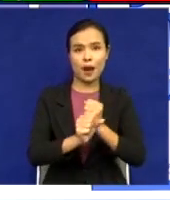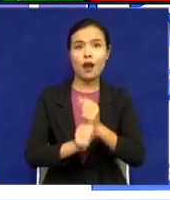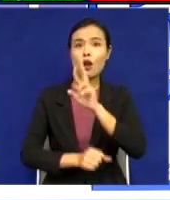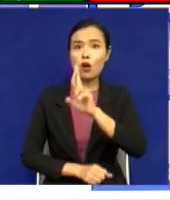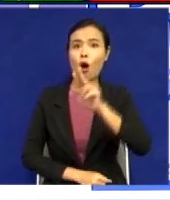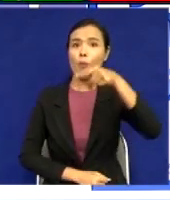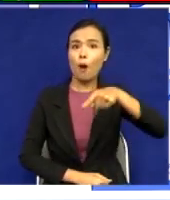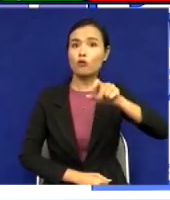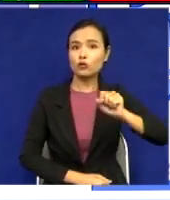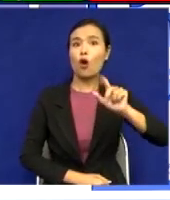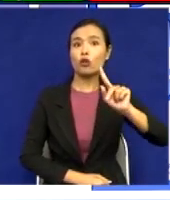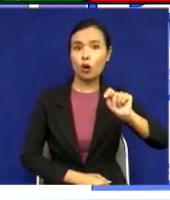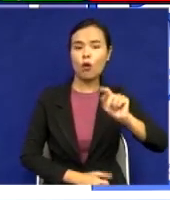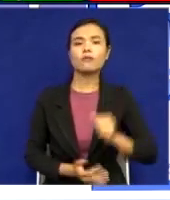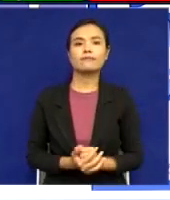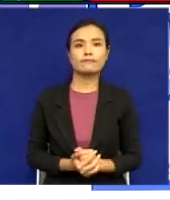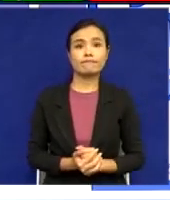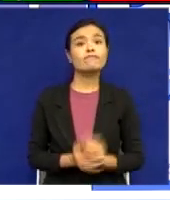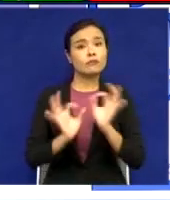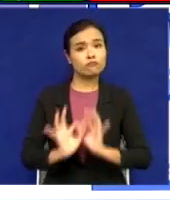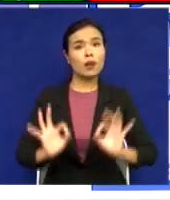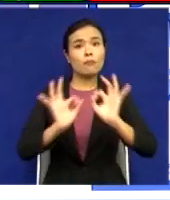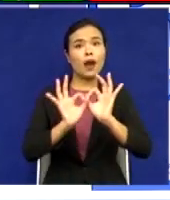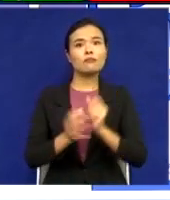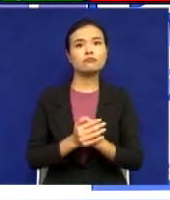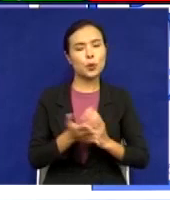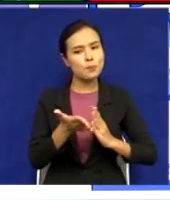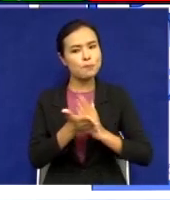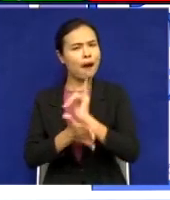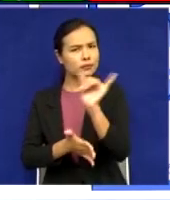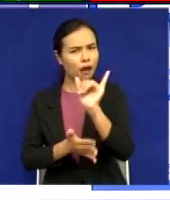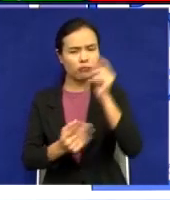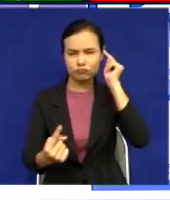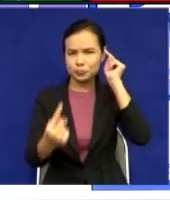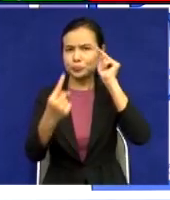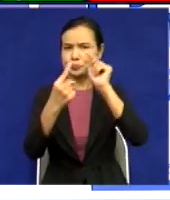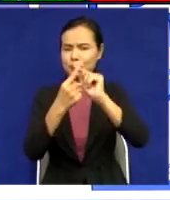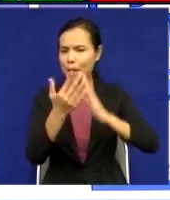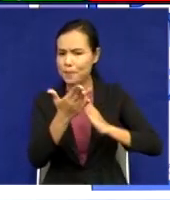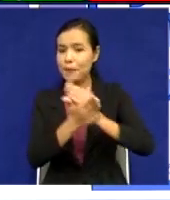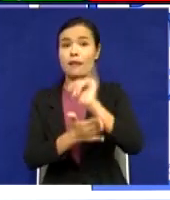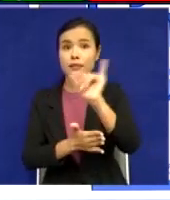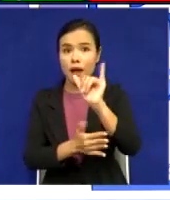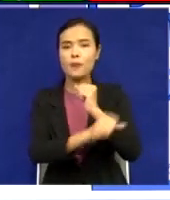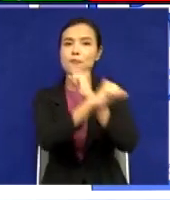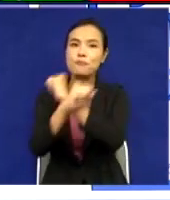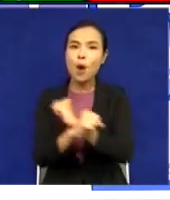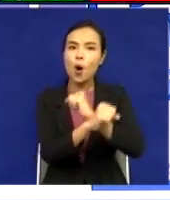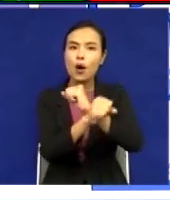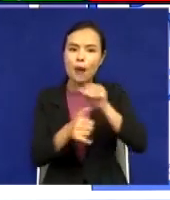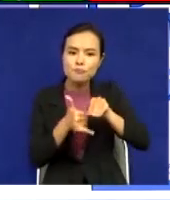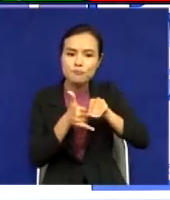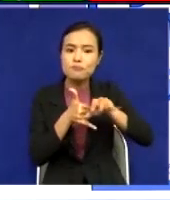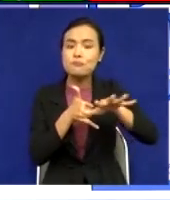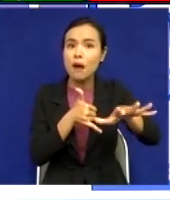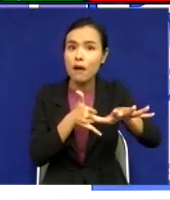ภารกิจยังไม่ได้บรรลุนะครับเป้าหมายที่การป้องกันการแพร่ระบาดเชื้อ